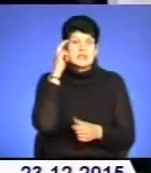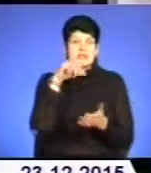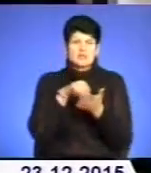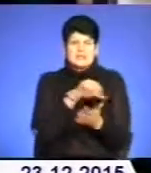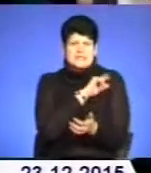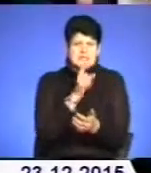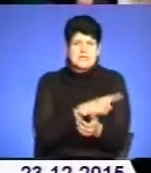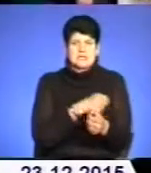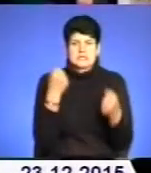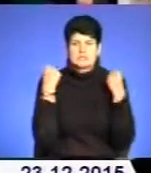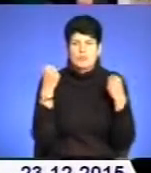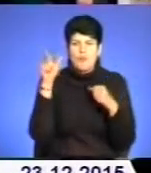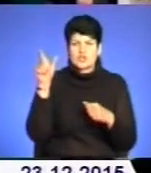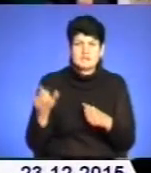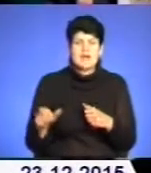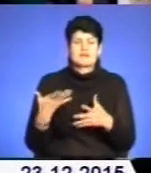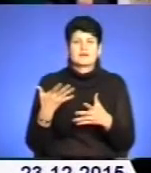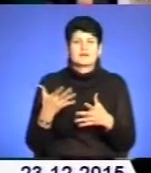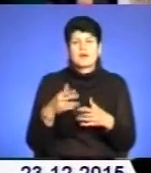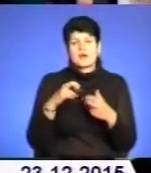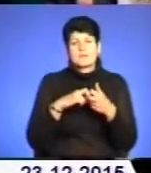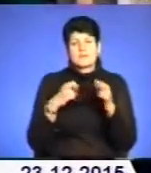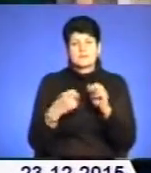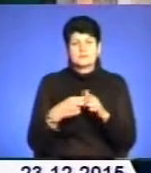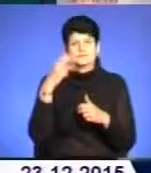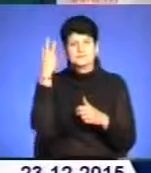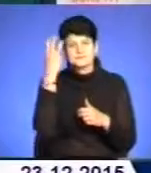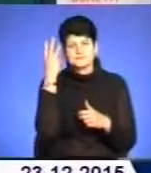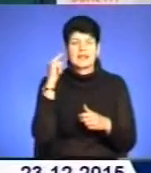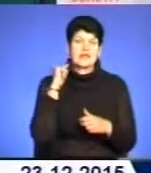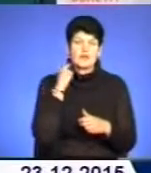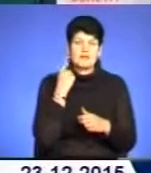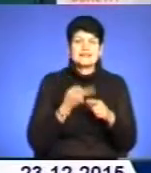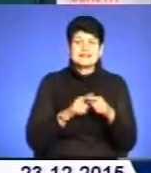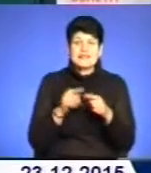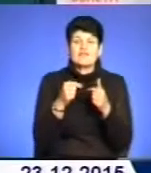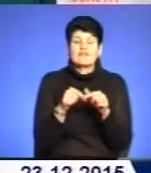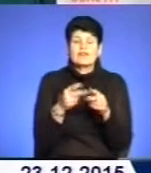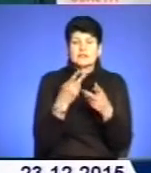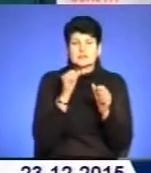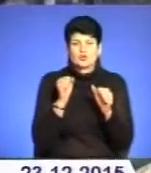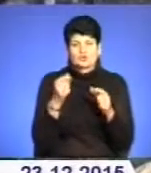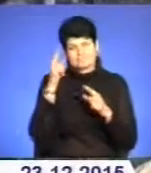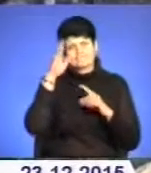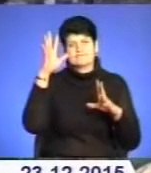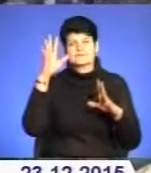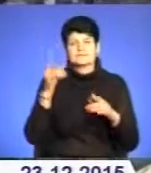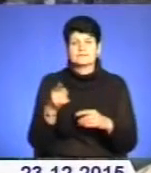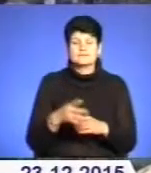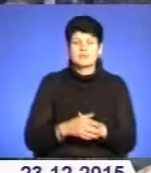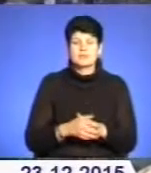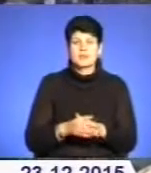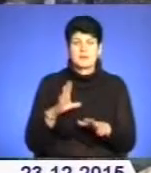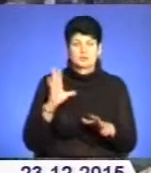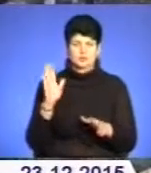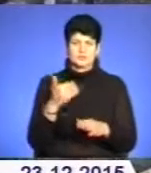сильніших спортсменів з Івано-Франківська, Хмельницька, Кіровограда. Цей вид спорту на Тернопільщині стає дедалі популярнішим. Звичайно, що ми будемо